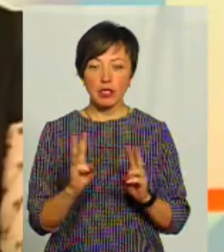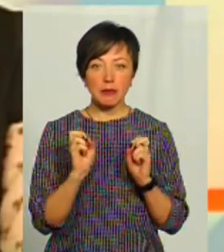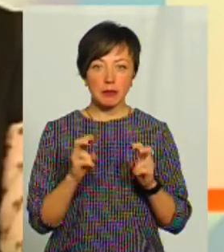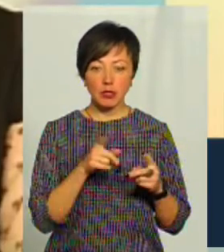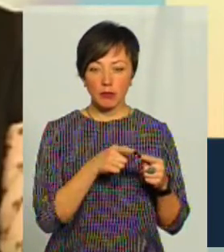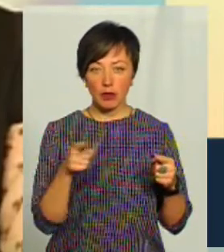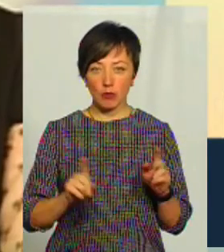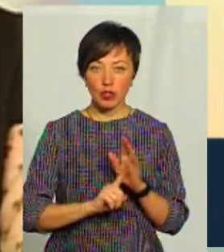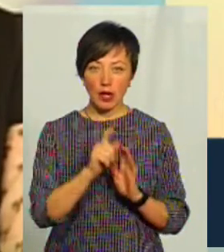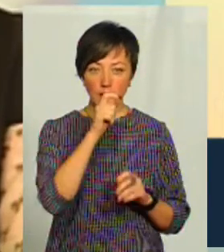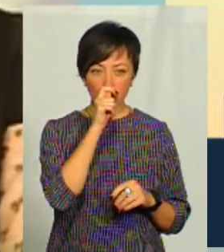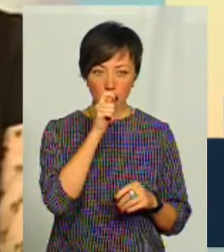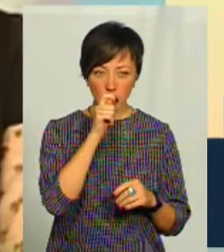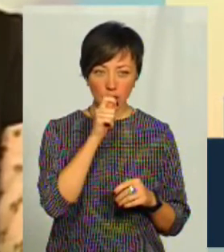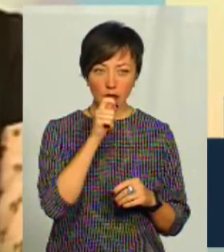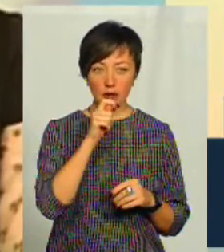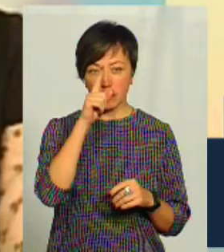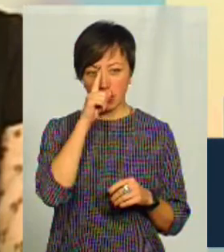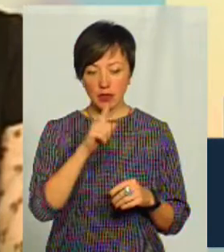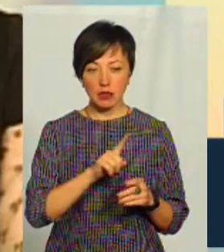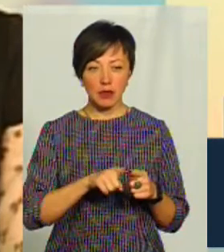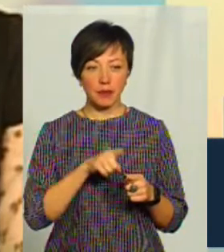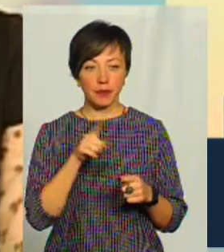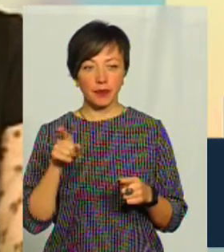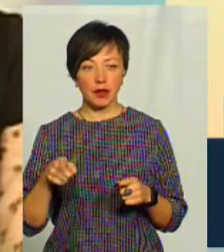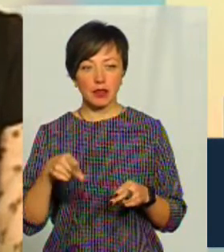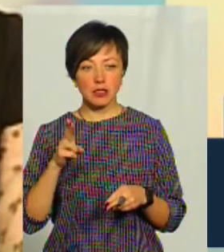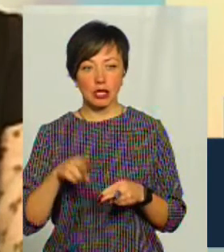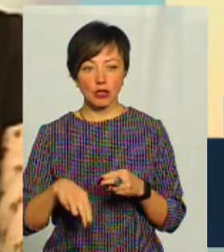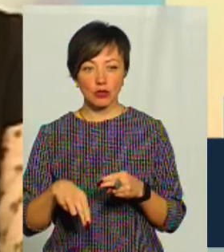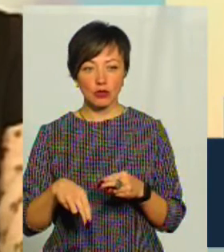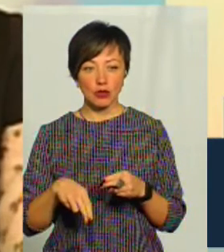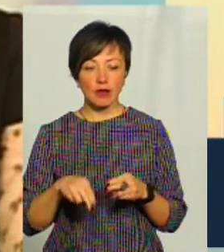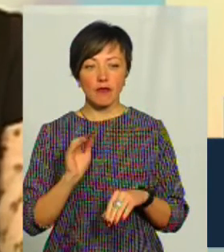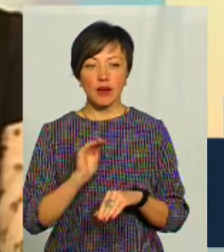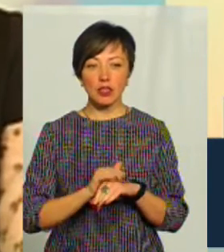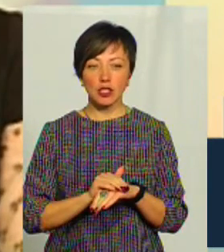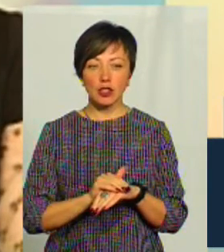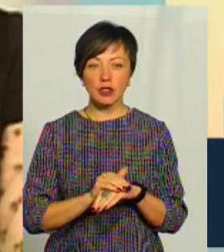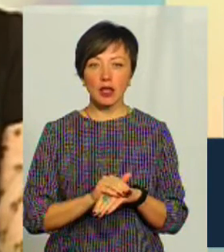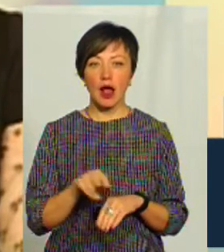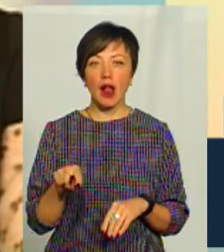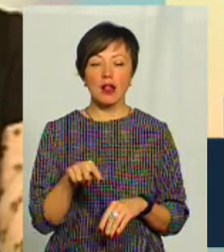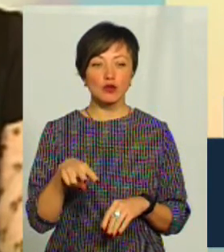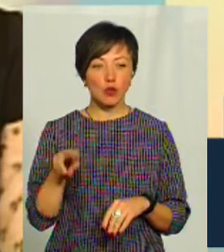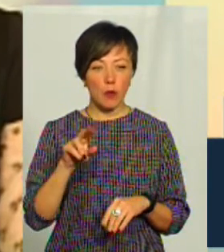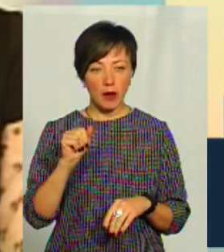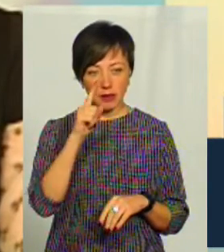Це починаючи від квітня місяця і закінчуючи вже фактично листопадом.